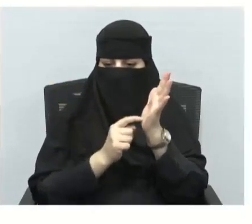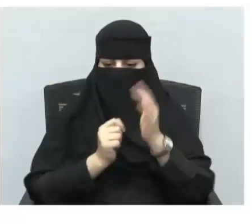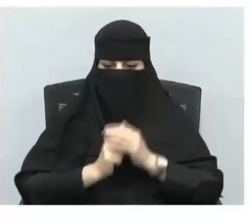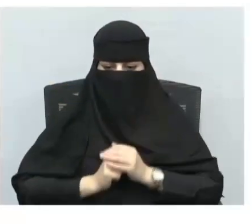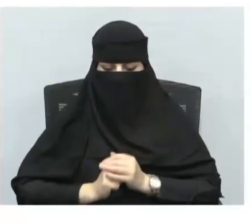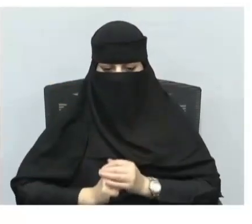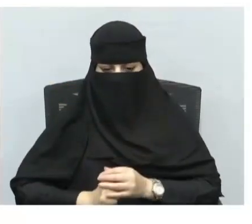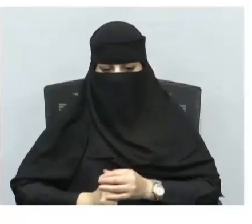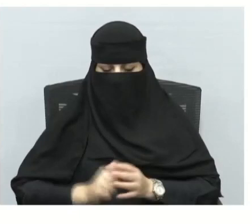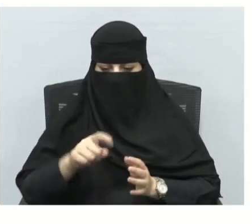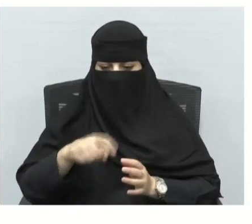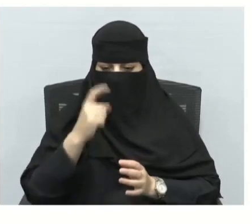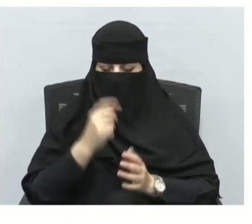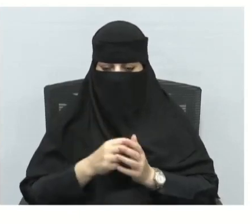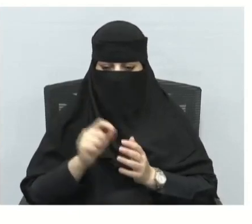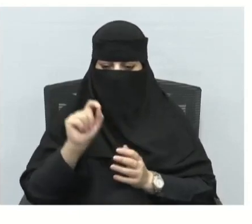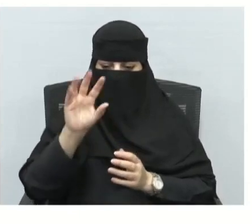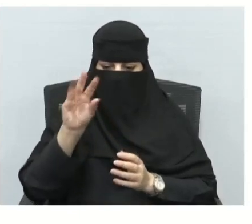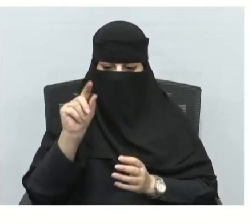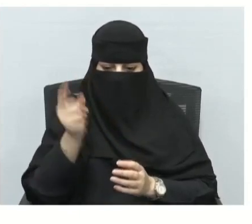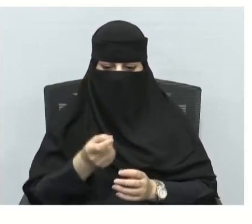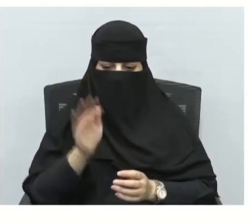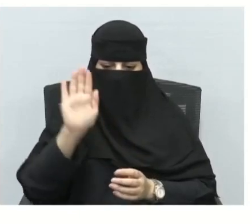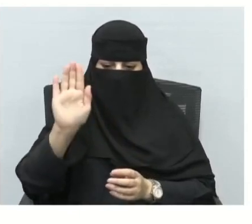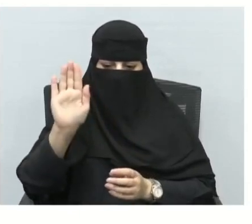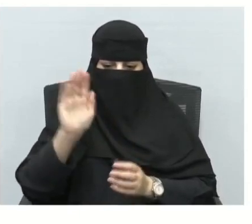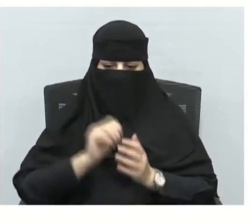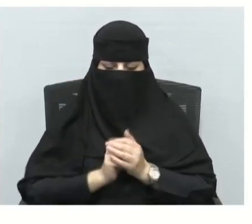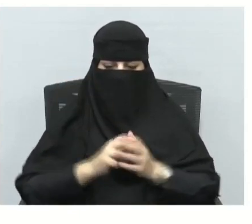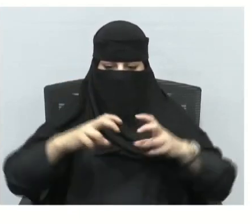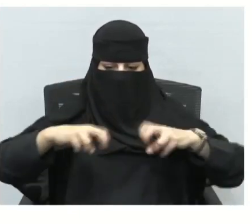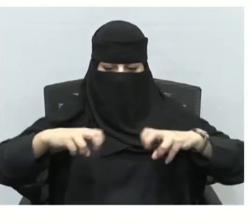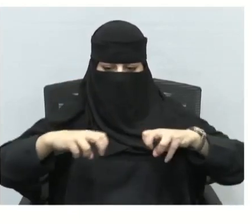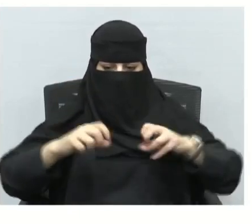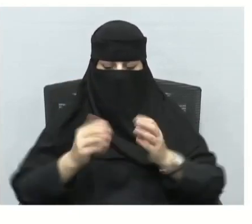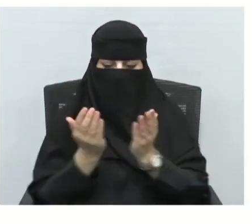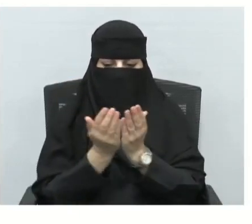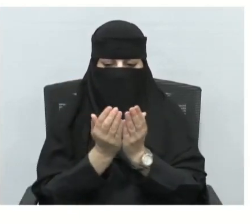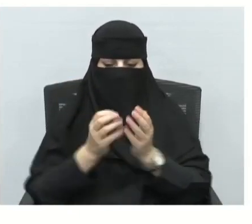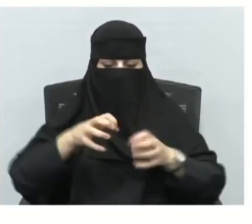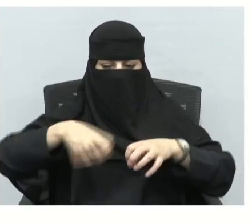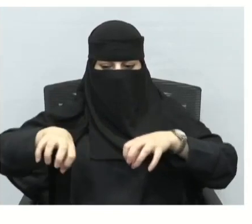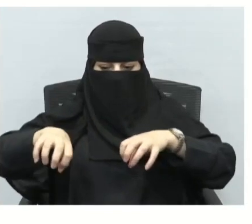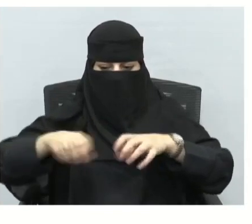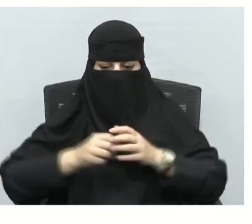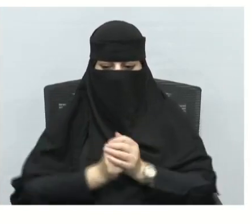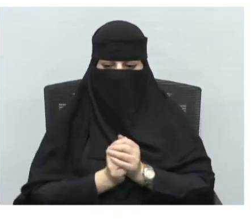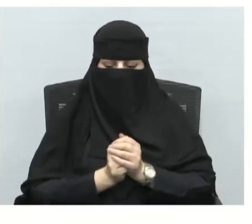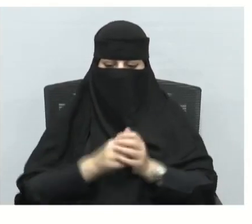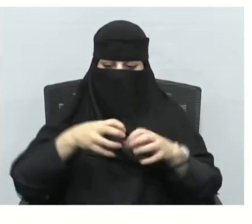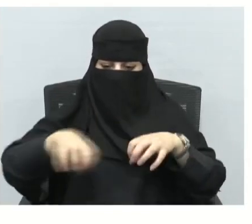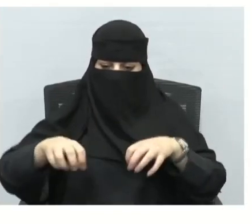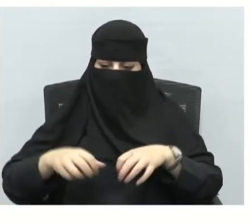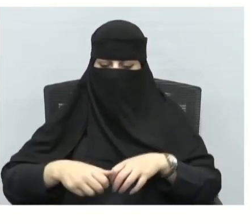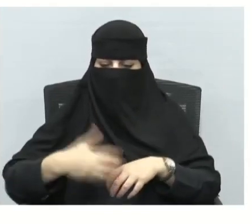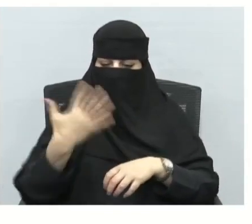الصفحه هنا الفهرس سنبحث في دروس الوحده الدرس